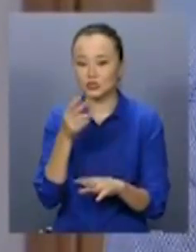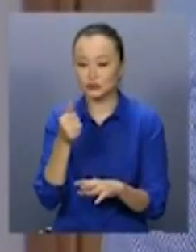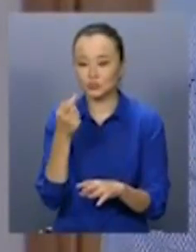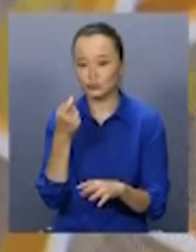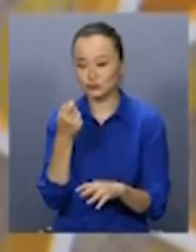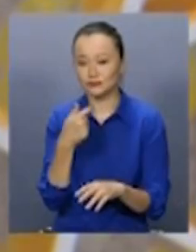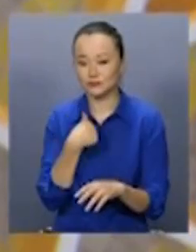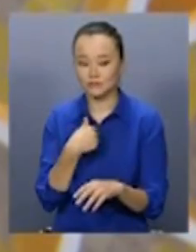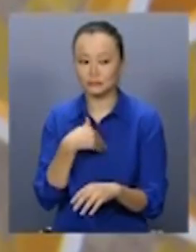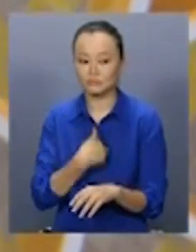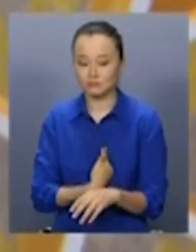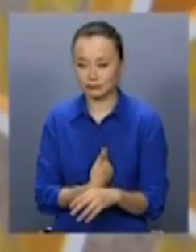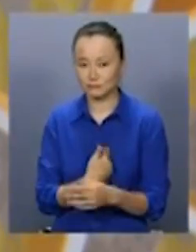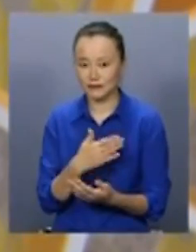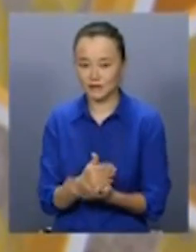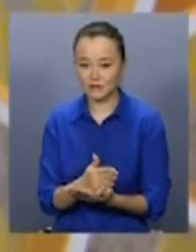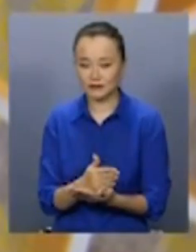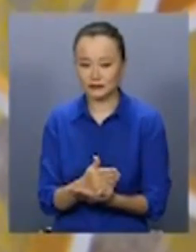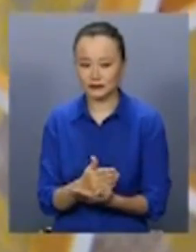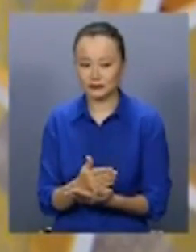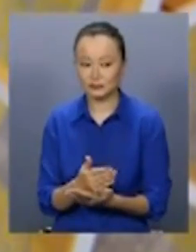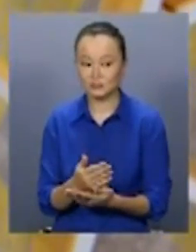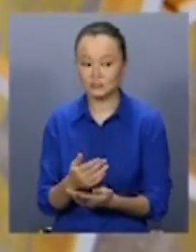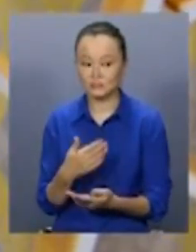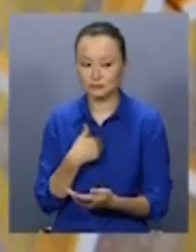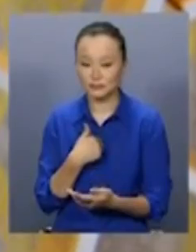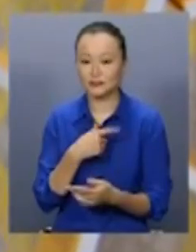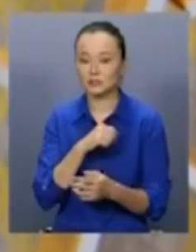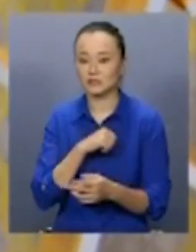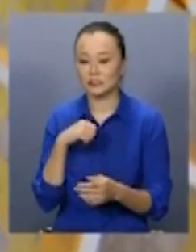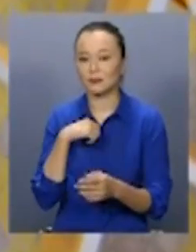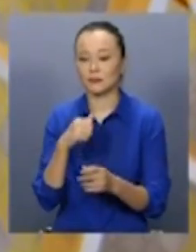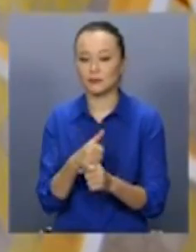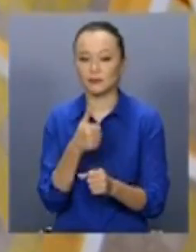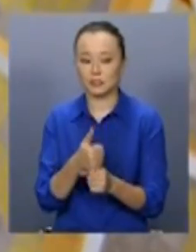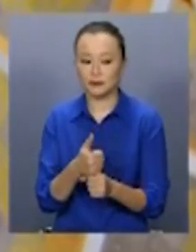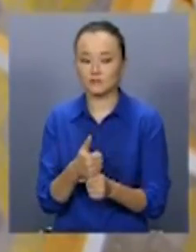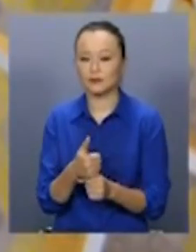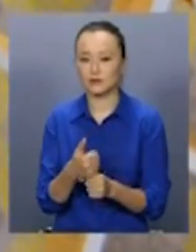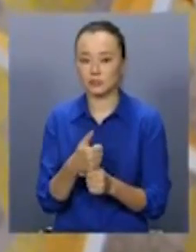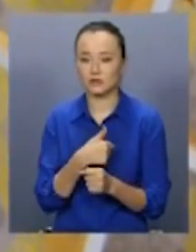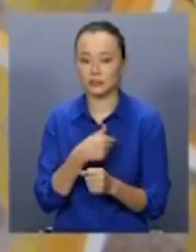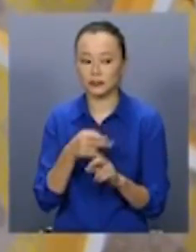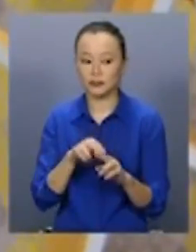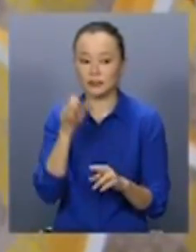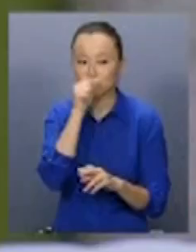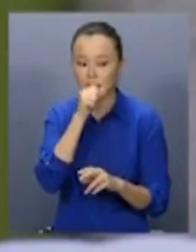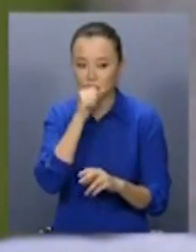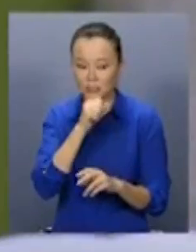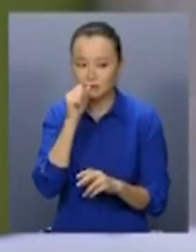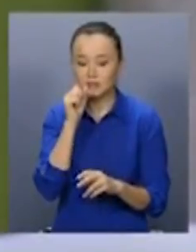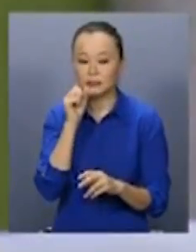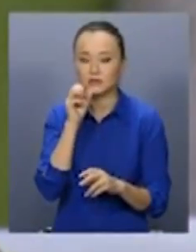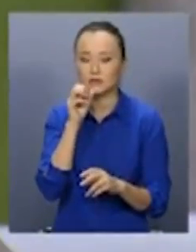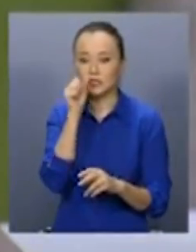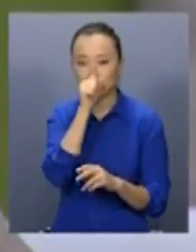енді мені мұңайтады, өйткені менің ең басы өзімнің нем ол ән және де